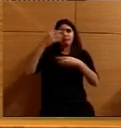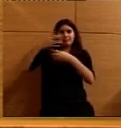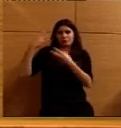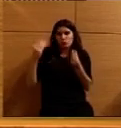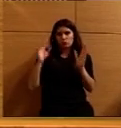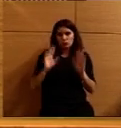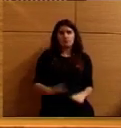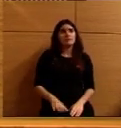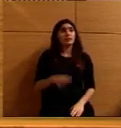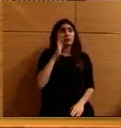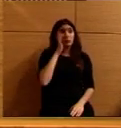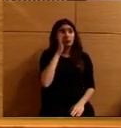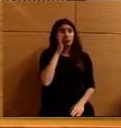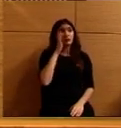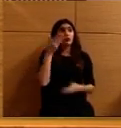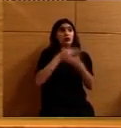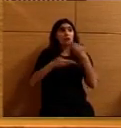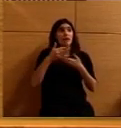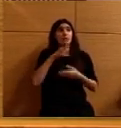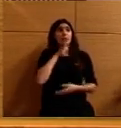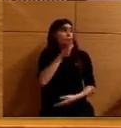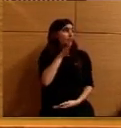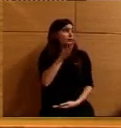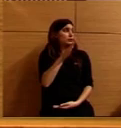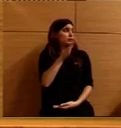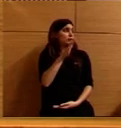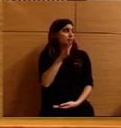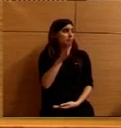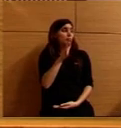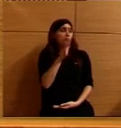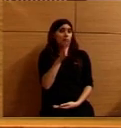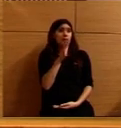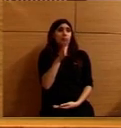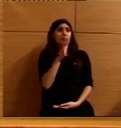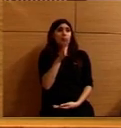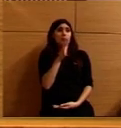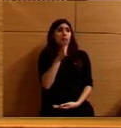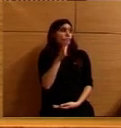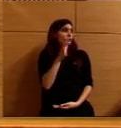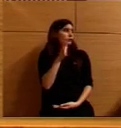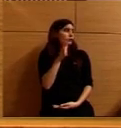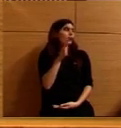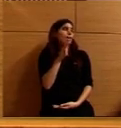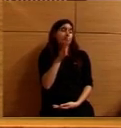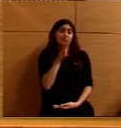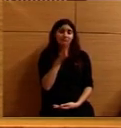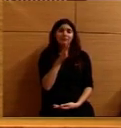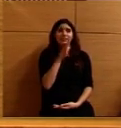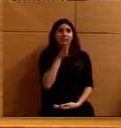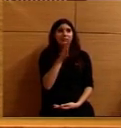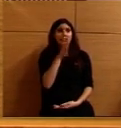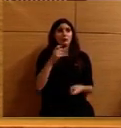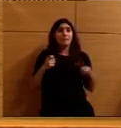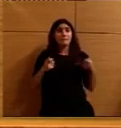d'edificacions que n'hi ha. Però la coordinació és per això. Els recursos, ells tampoc era per una qüestió de recursos, el tema era que jo me gaste